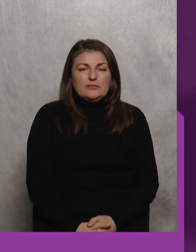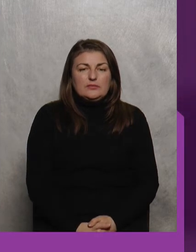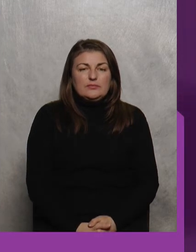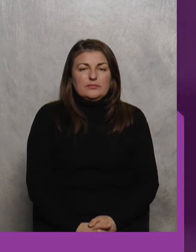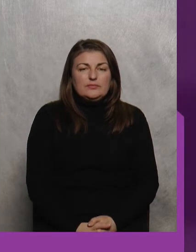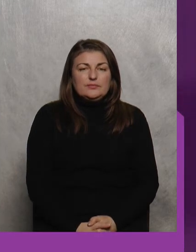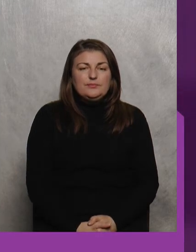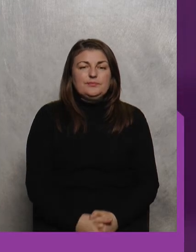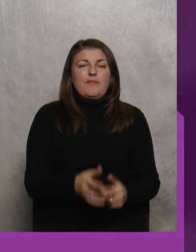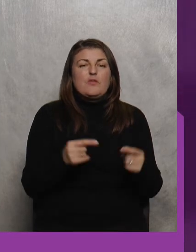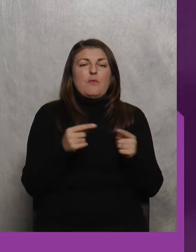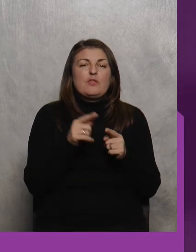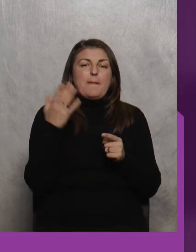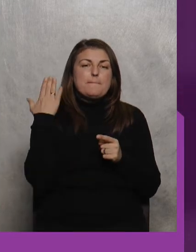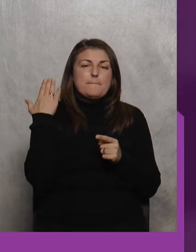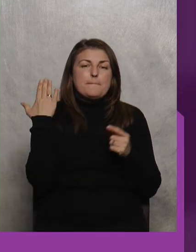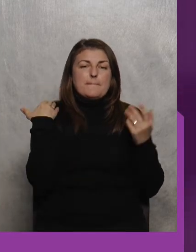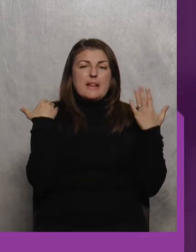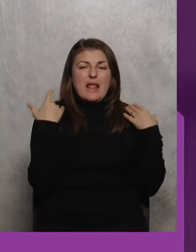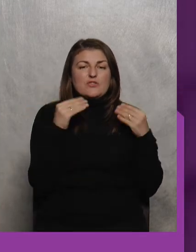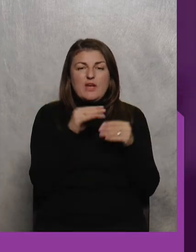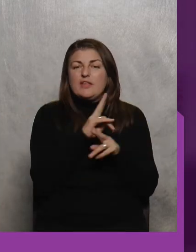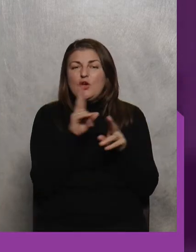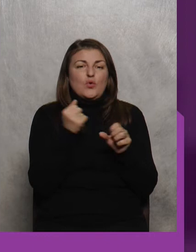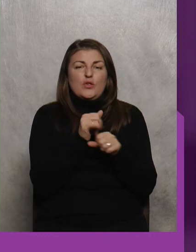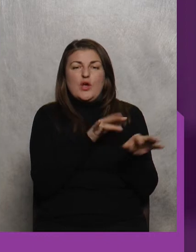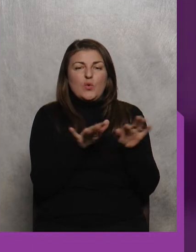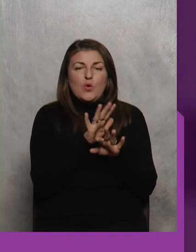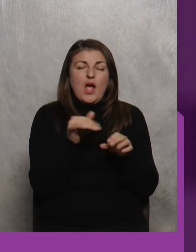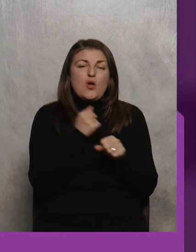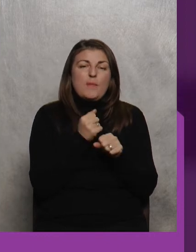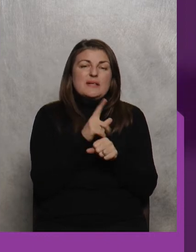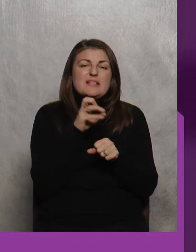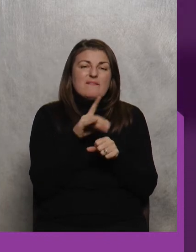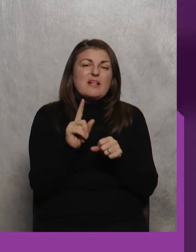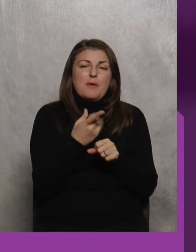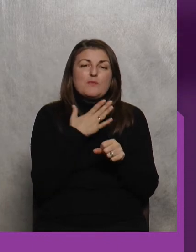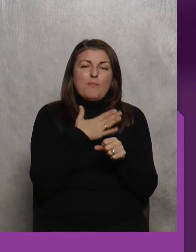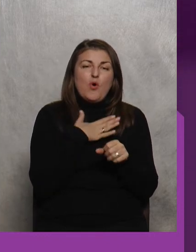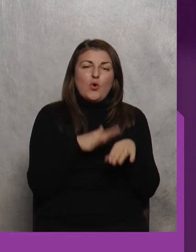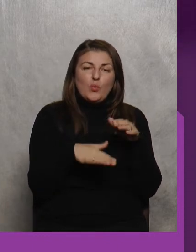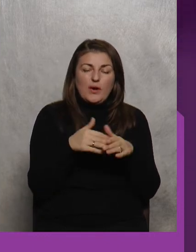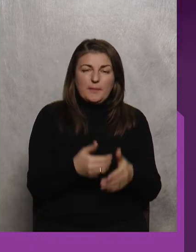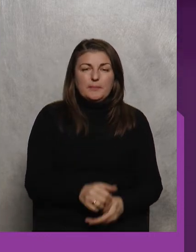відповідно, плечі виставлені, ніхто не рухається, робиться захват з першої моєї руки,